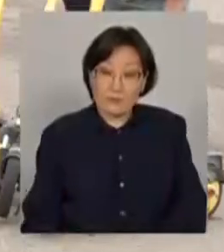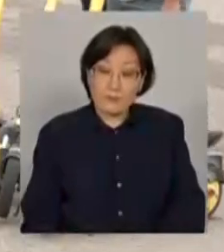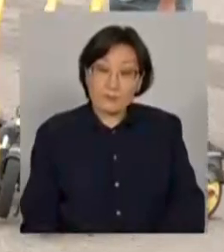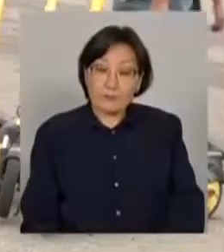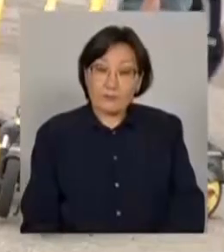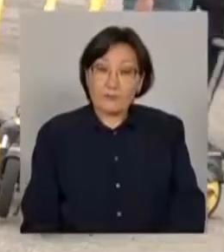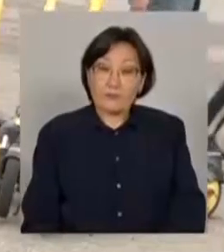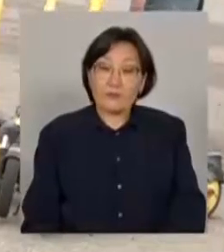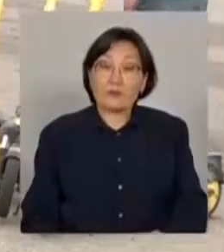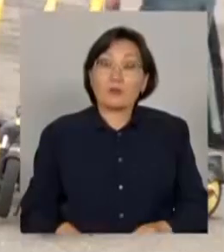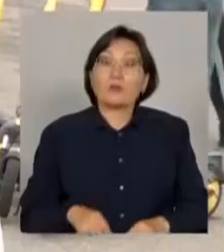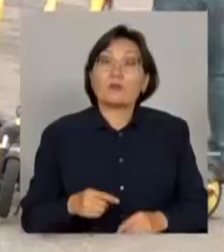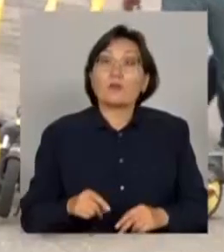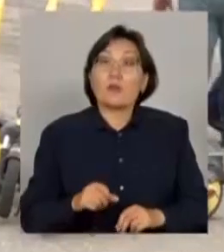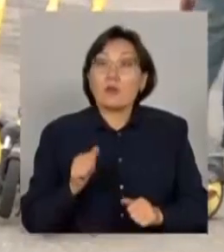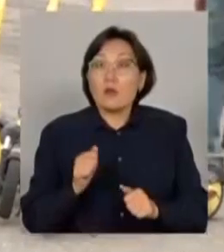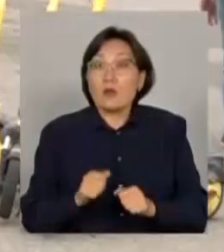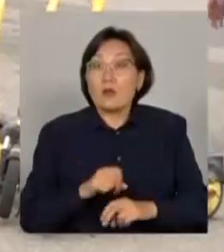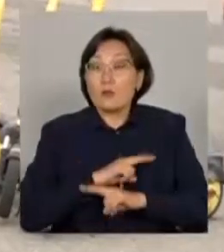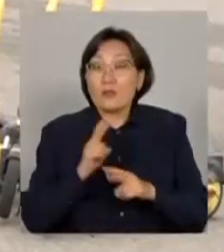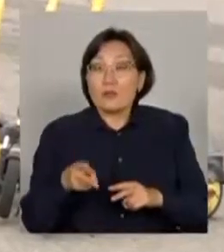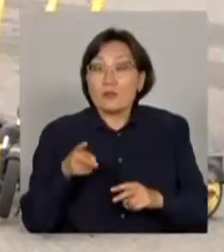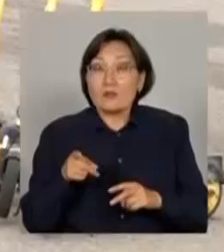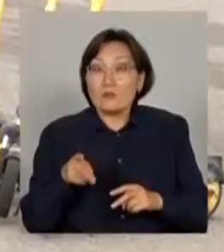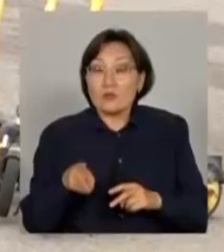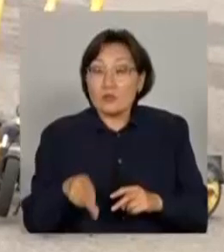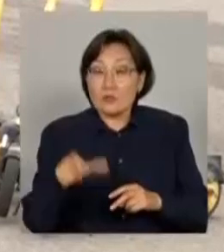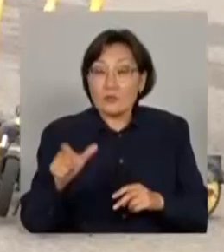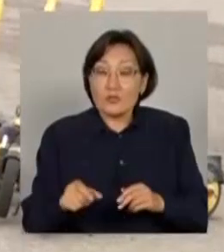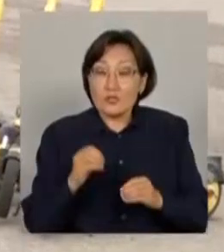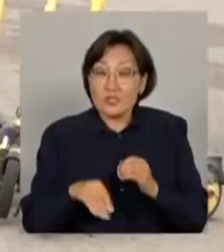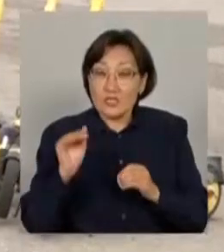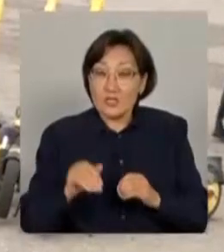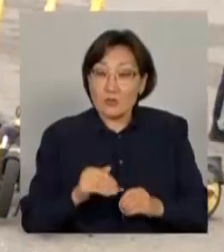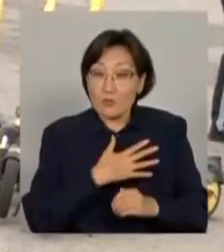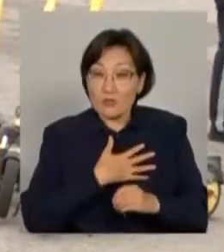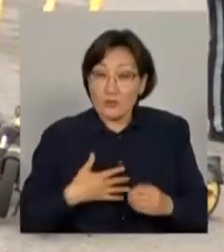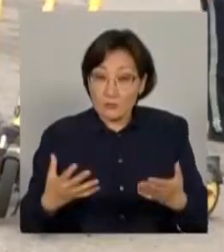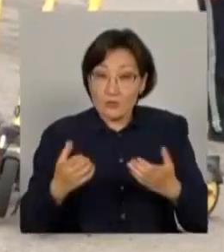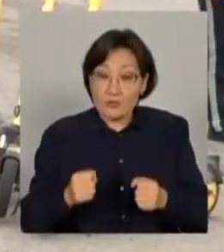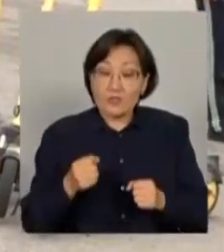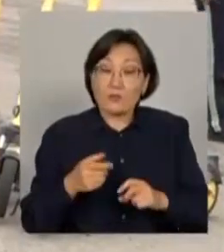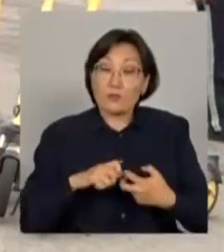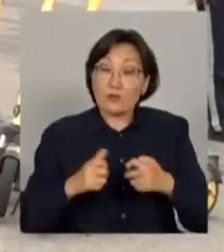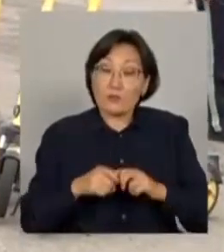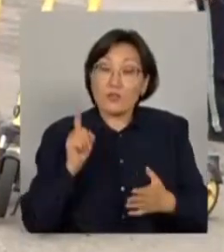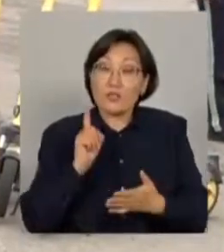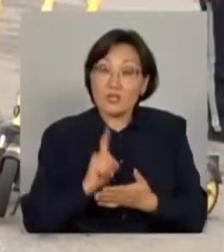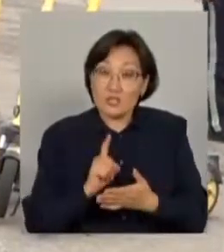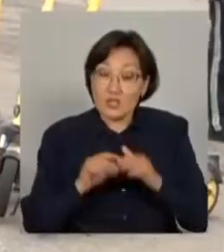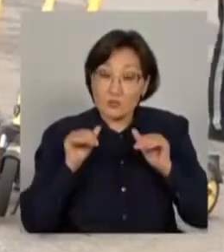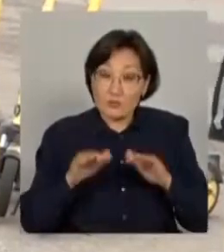год погибает порядка 2000 человек. Да, десятки тысяч получают от травмы. И эта проблема должна как-то решаться. В частности, очень